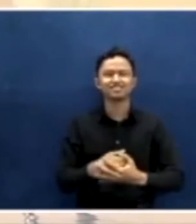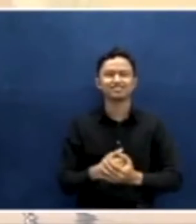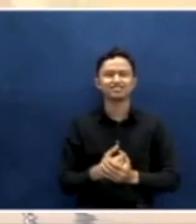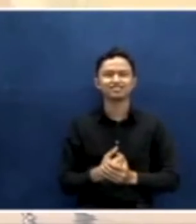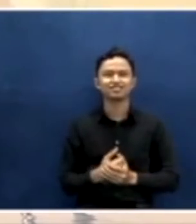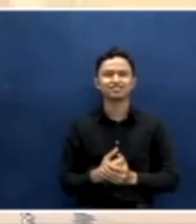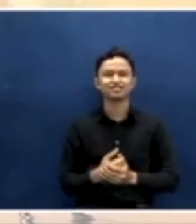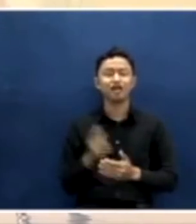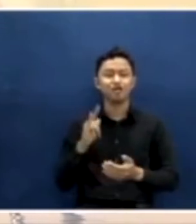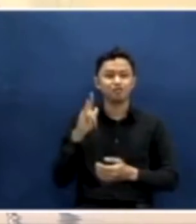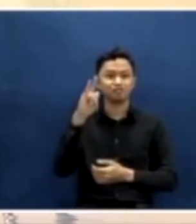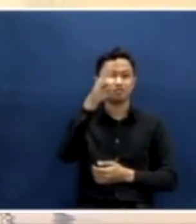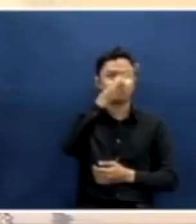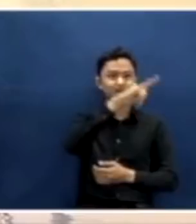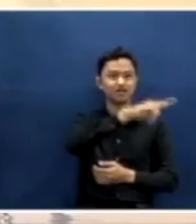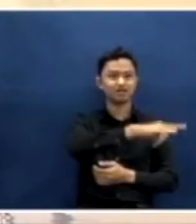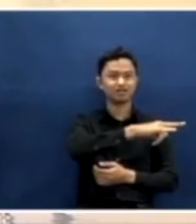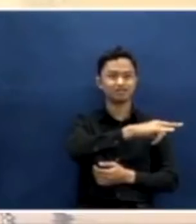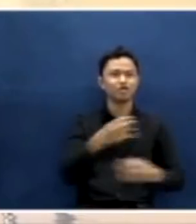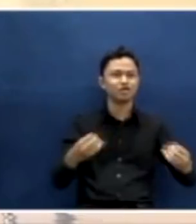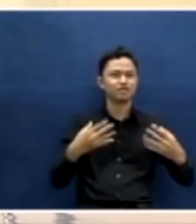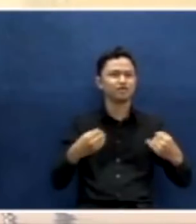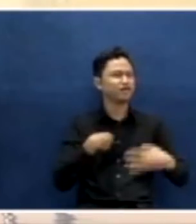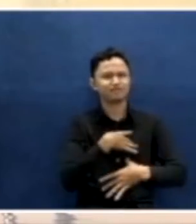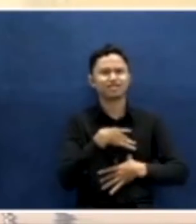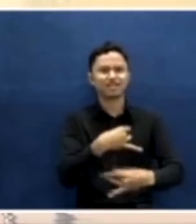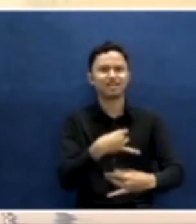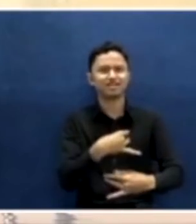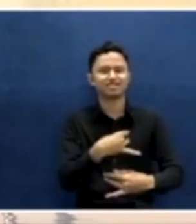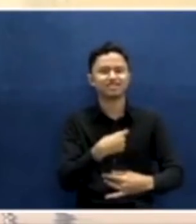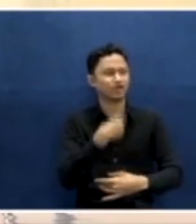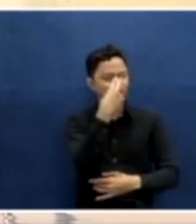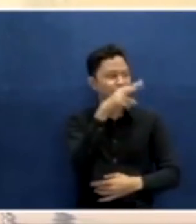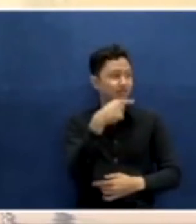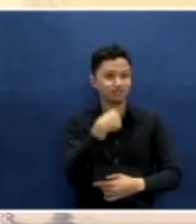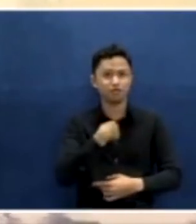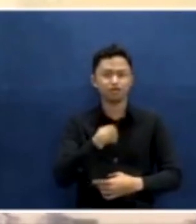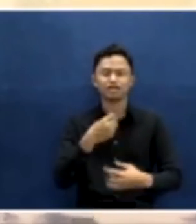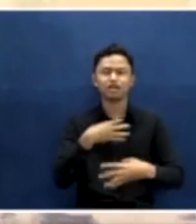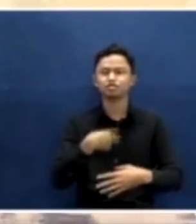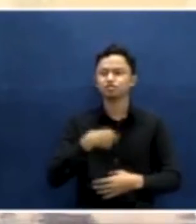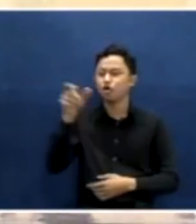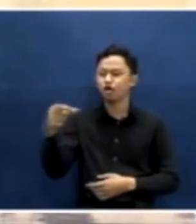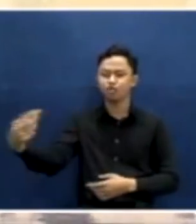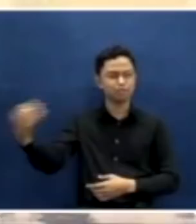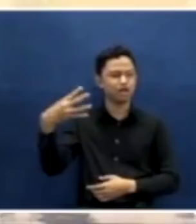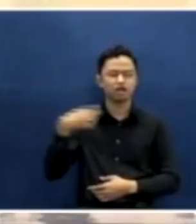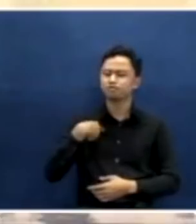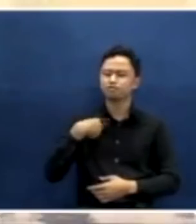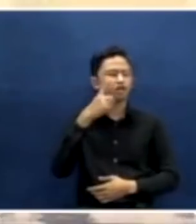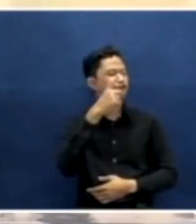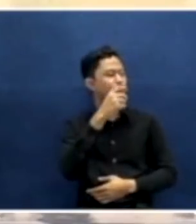ketika naik pesawat tiba-tiba ada Jamaah itu begitu interest dan begitu tertarik ketika melihat saya kemudian berkata Ustad foto Ustad